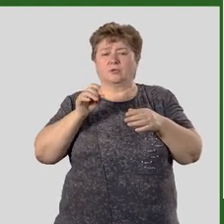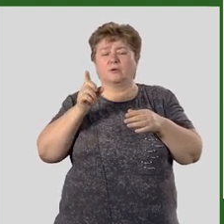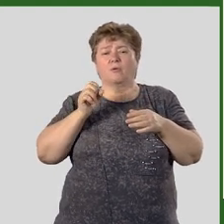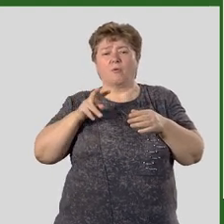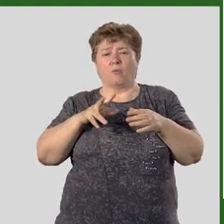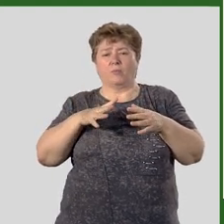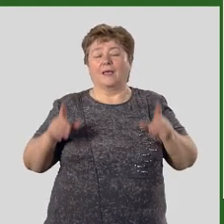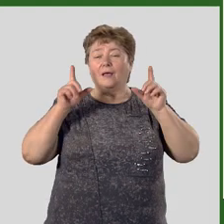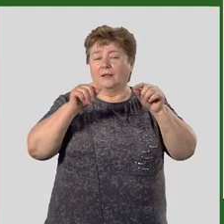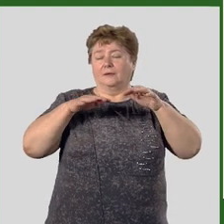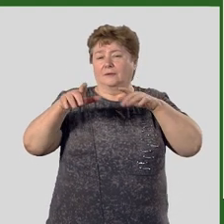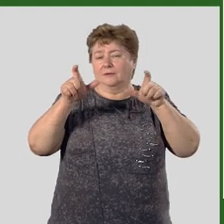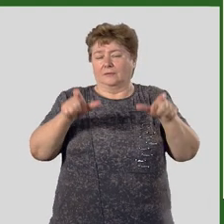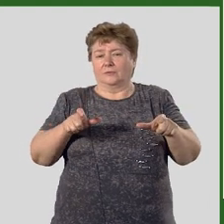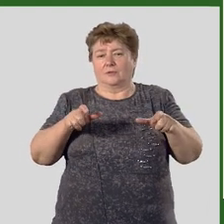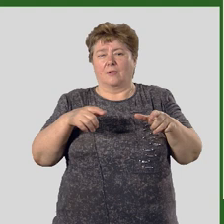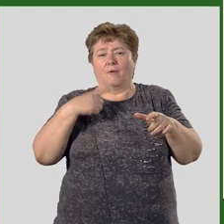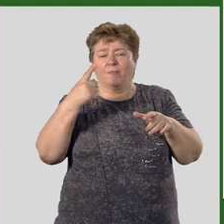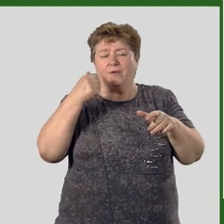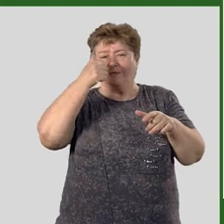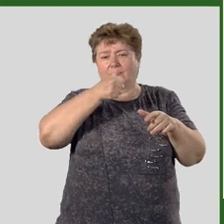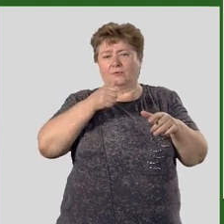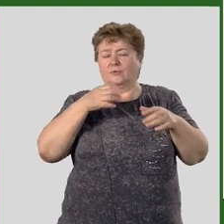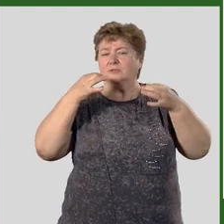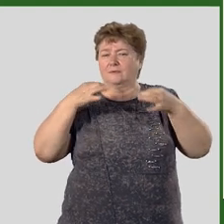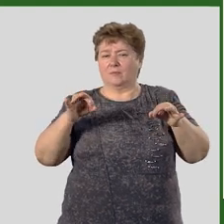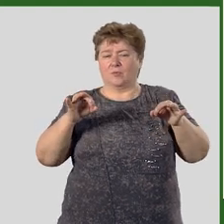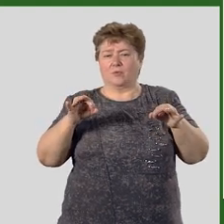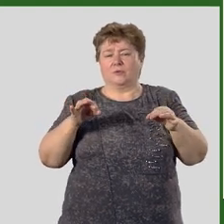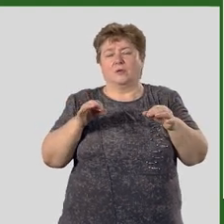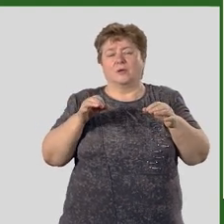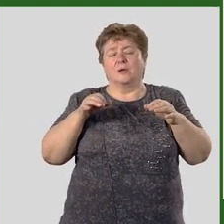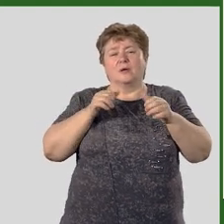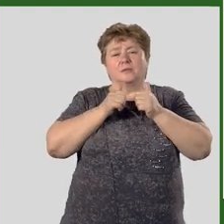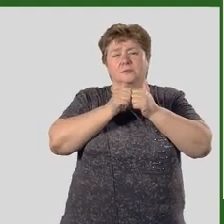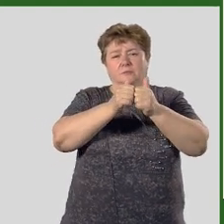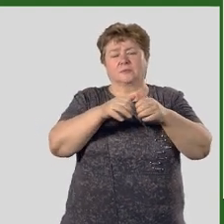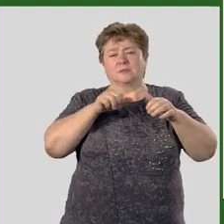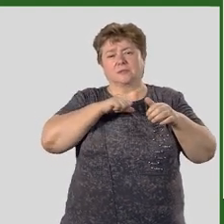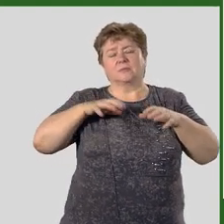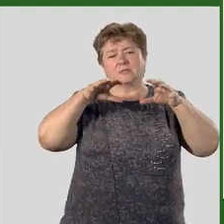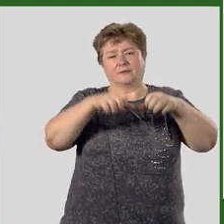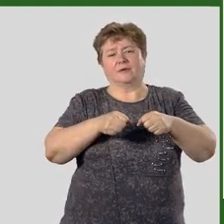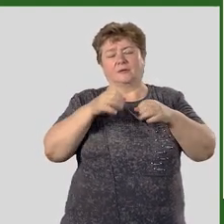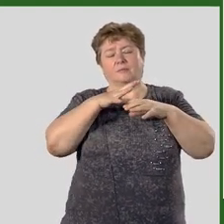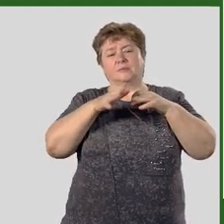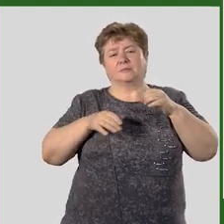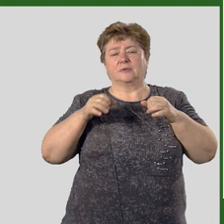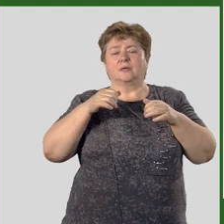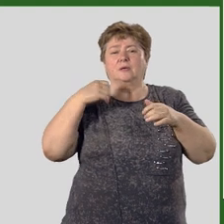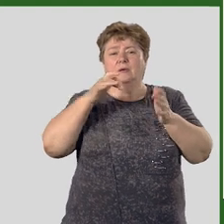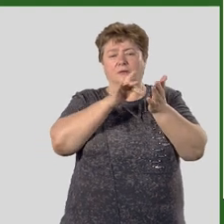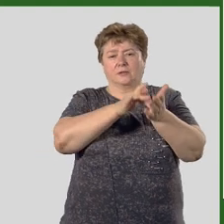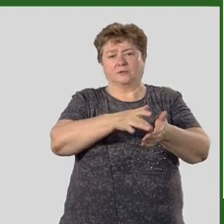области. Миграция в столицу уже в первые годы независимости сопровождалась самозахватом земель в городской черте.